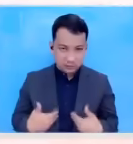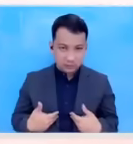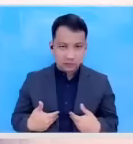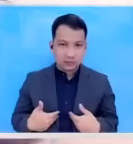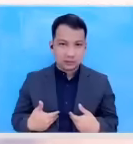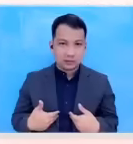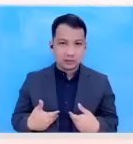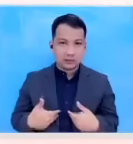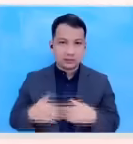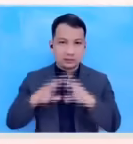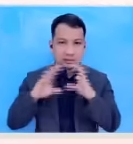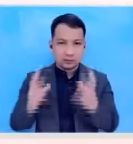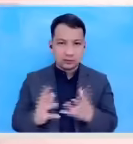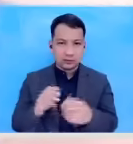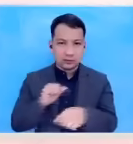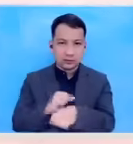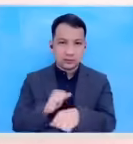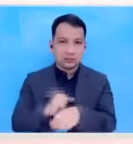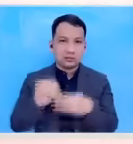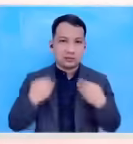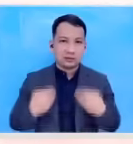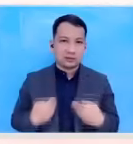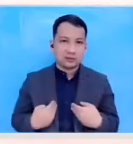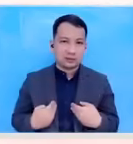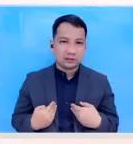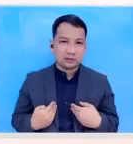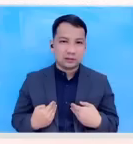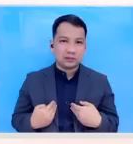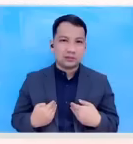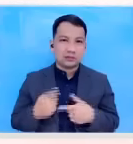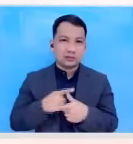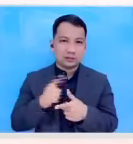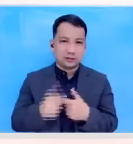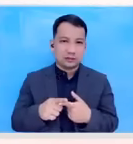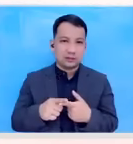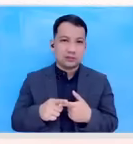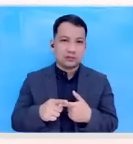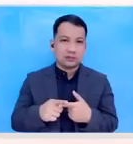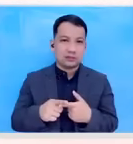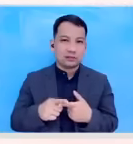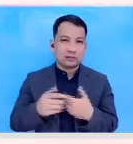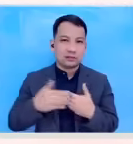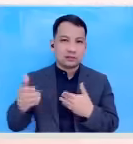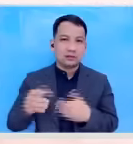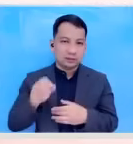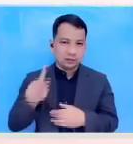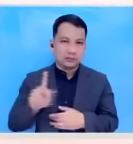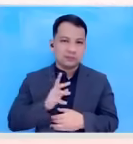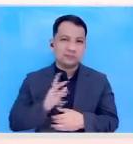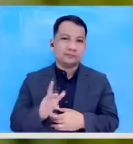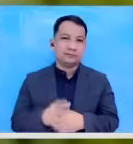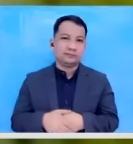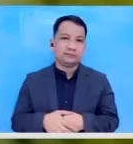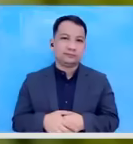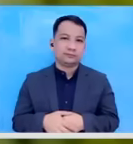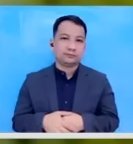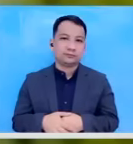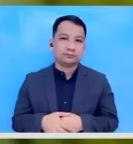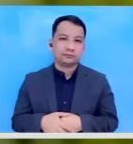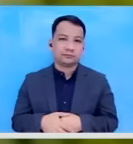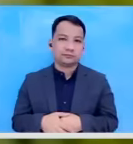is healing, the body is healing. And then, ngayon, ang parang pinaka-okay. Siya, ma-air. Kaya